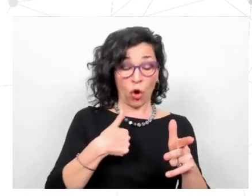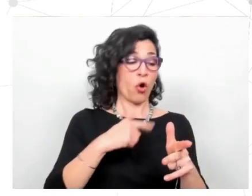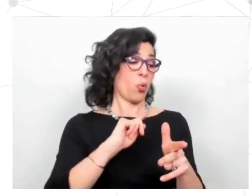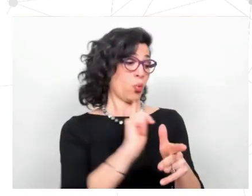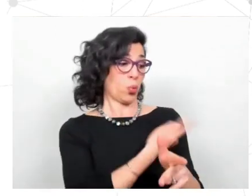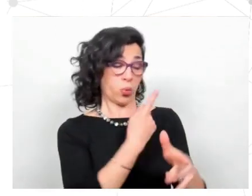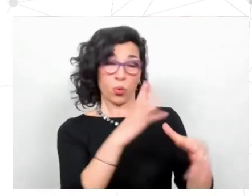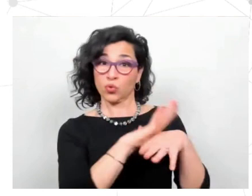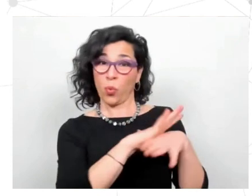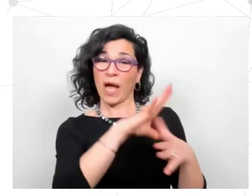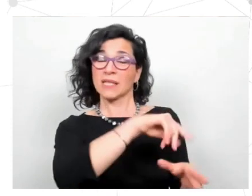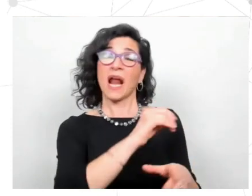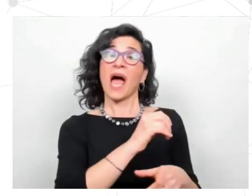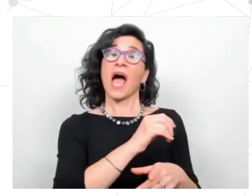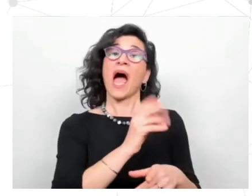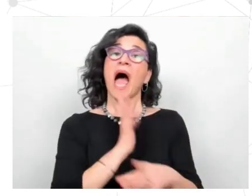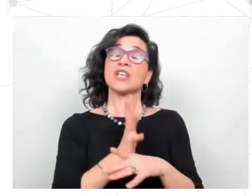sentiamo veramente